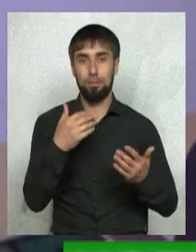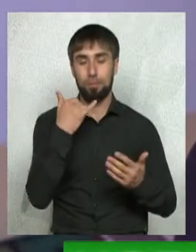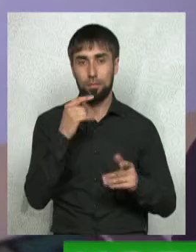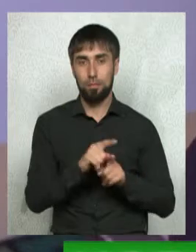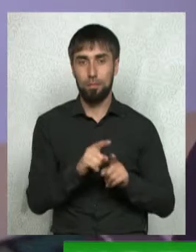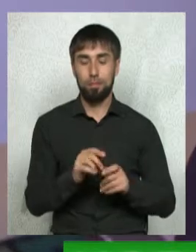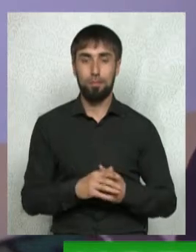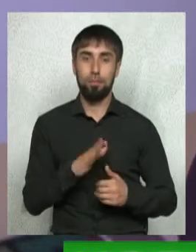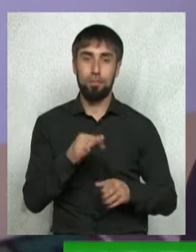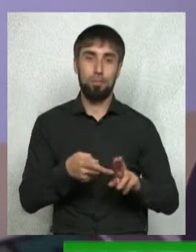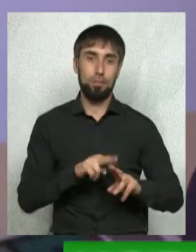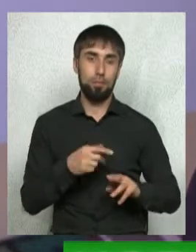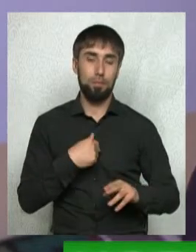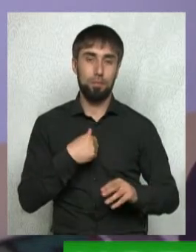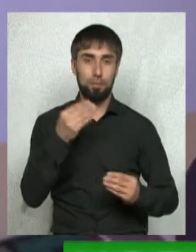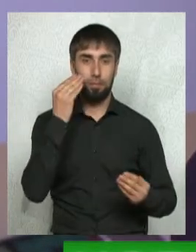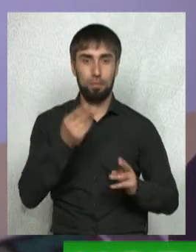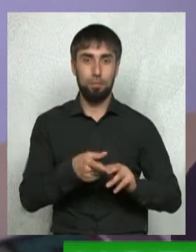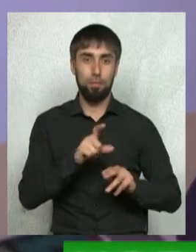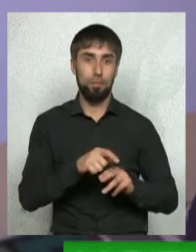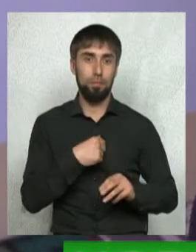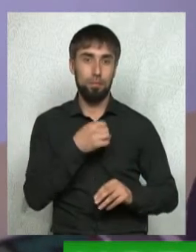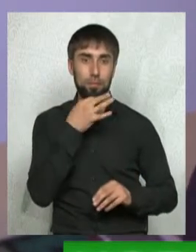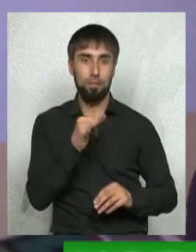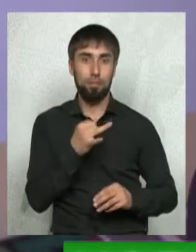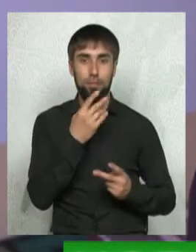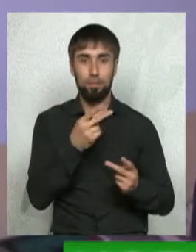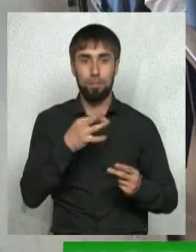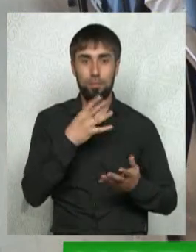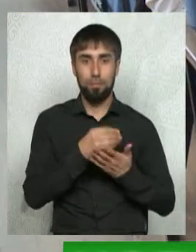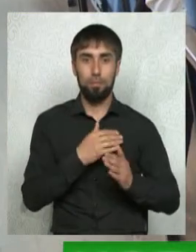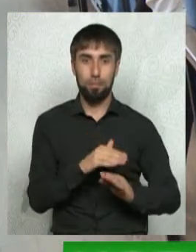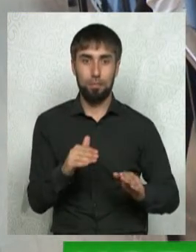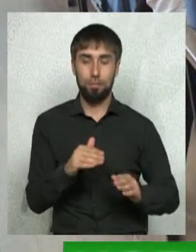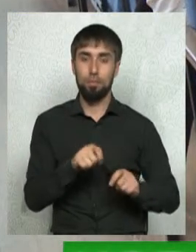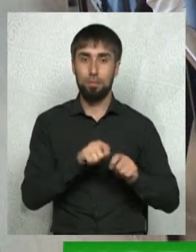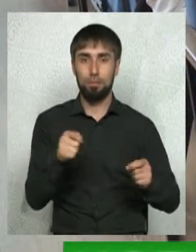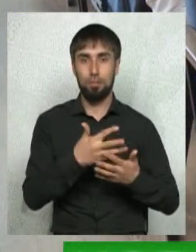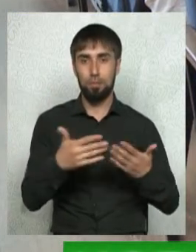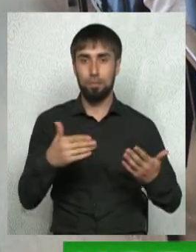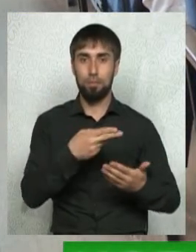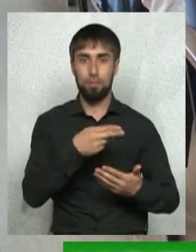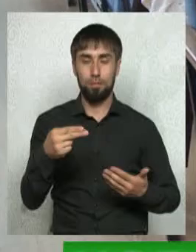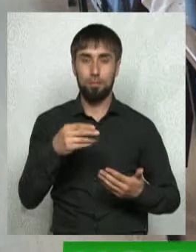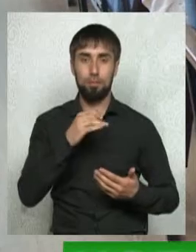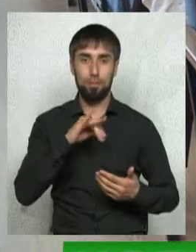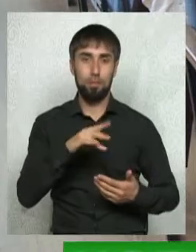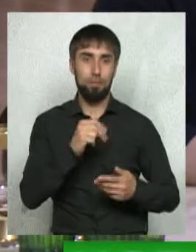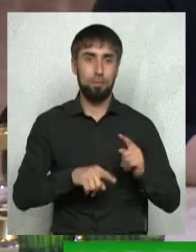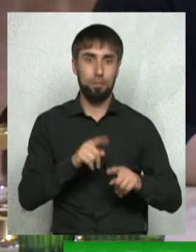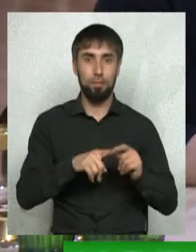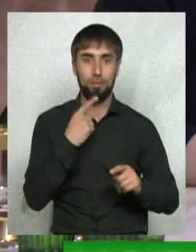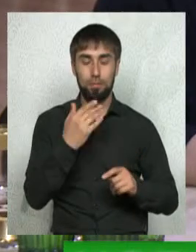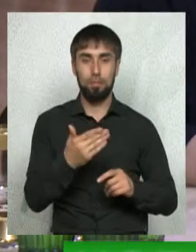гаджетов. Вот это мне, например, это очень импонирует, и я вижу это даже по собственным детям. Создать различные приложения, сайты на родном